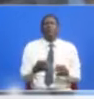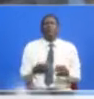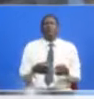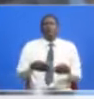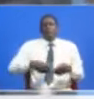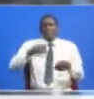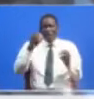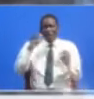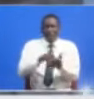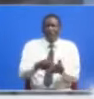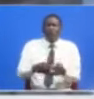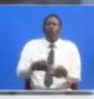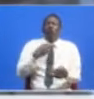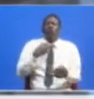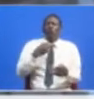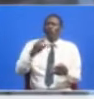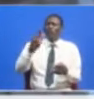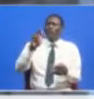KMPDU, KUKO,